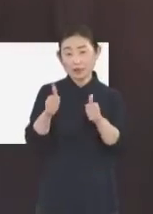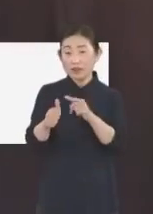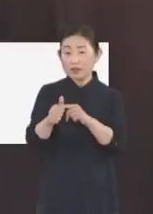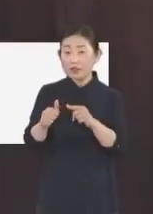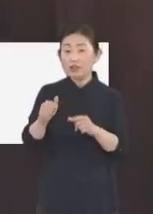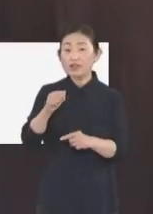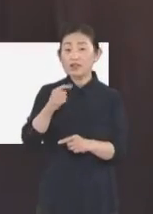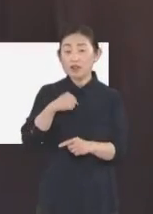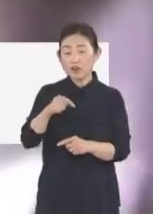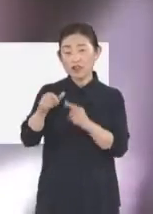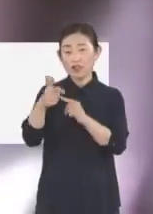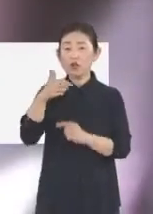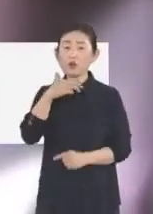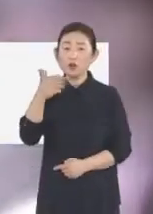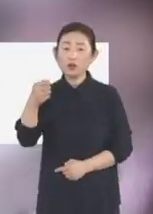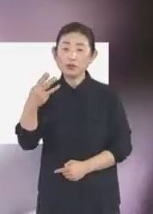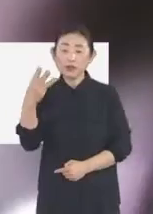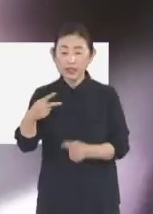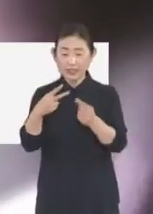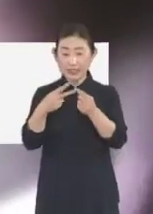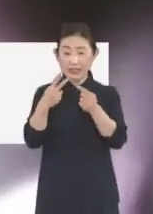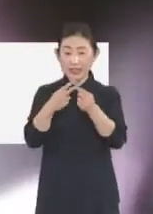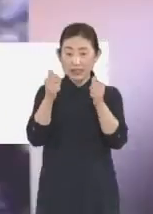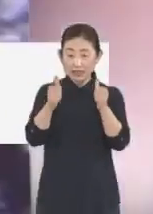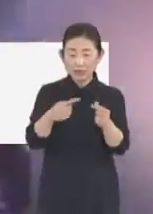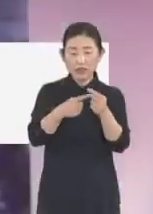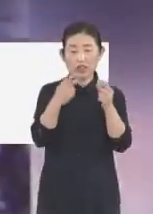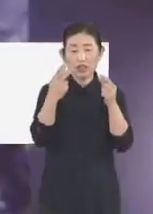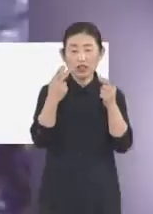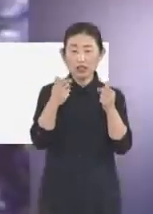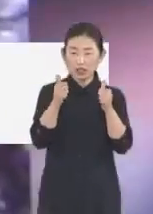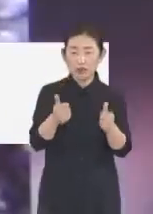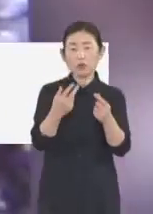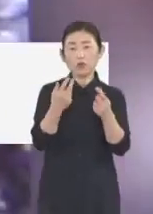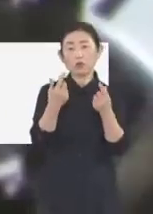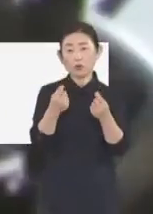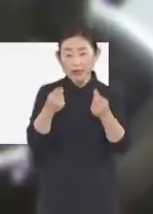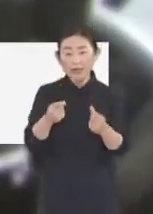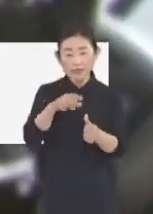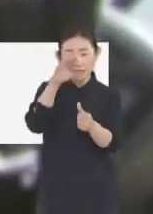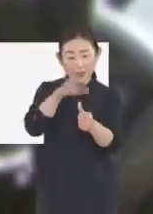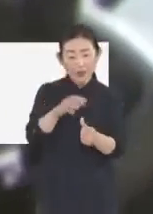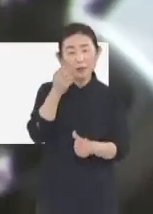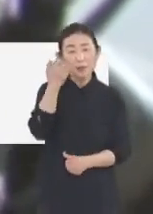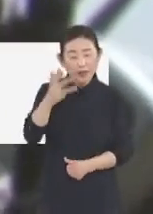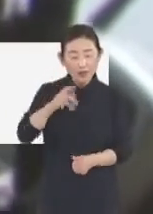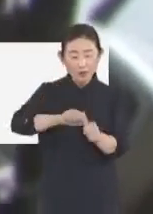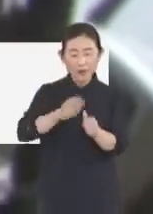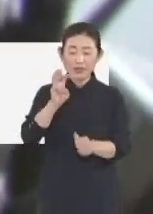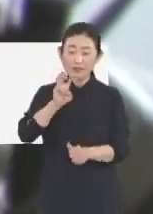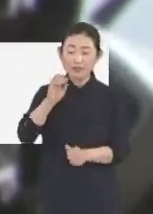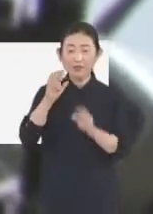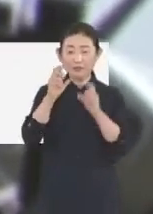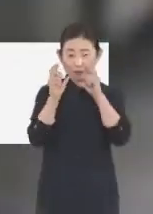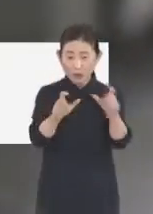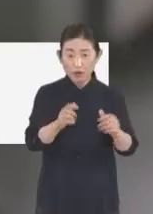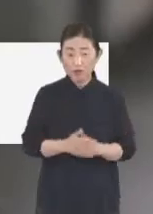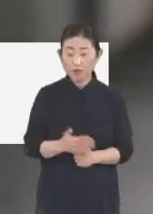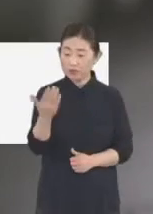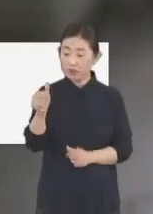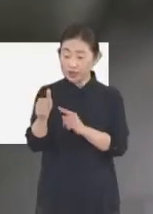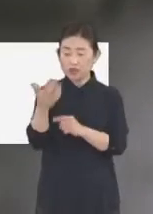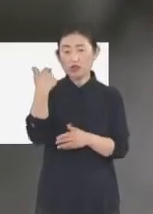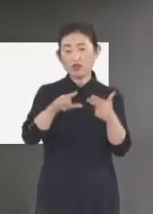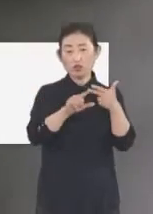신세살 a씨에게 2심에서도 원심과 같은 징역 8개월에 벌금 30만원을 선고했습니다 에이스는